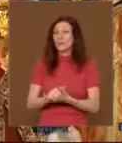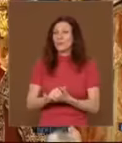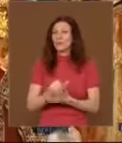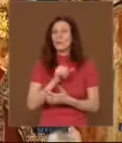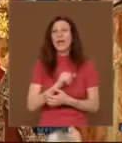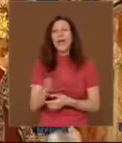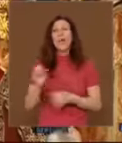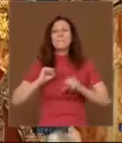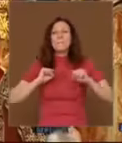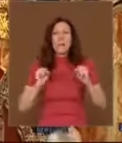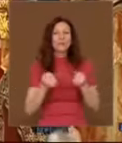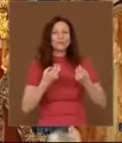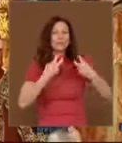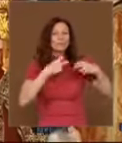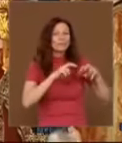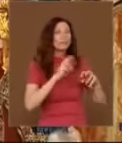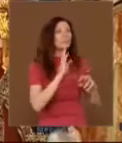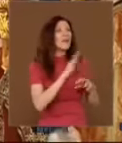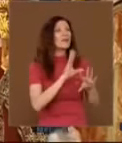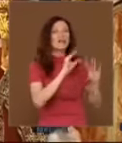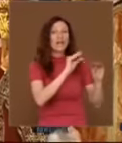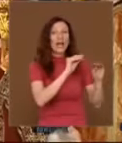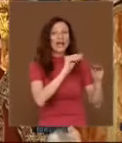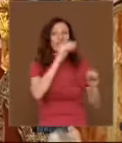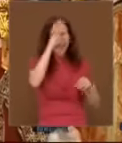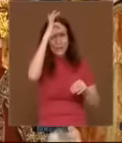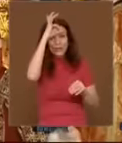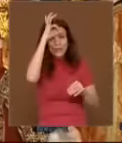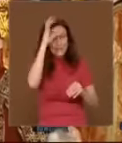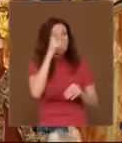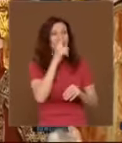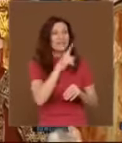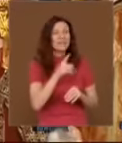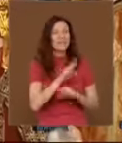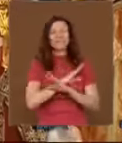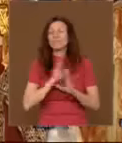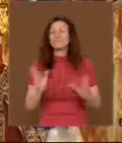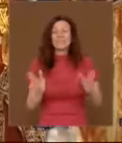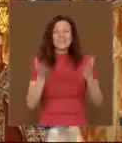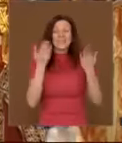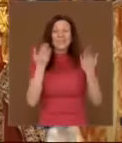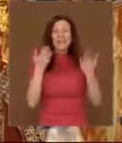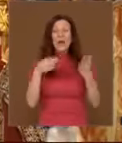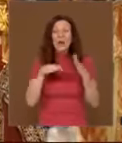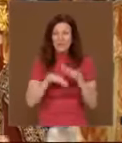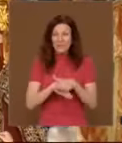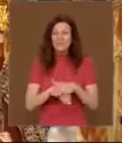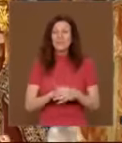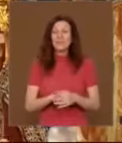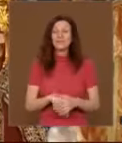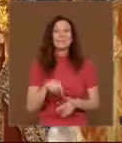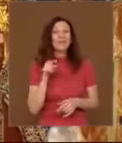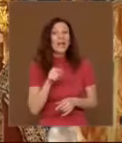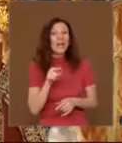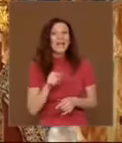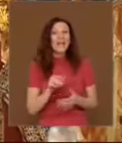И идете скоро да убедете на учениците му, че той възкръсна от мъртвите. И ето,